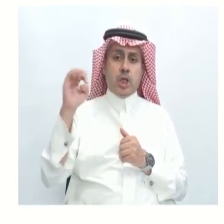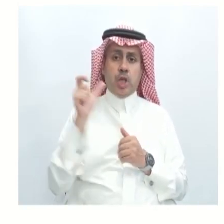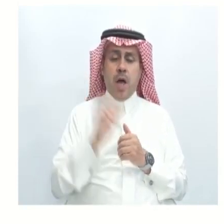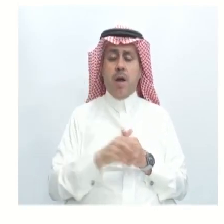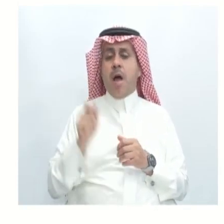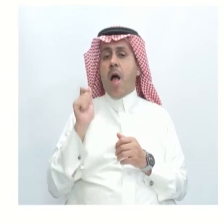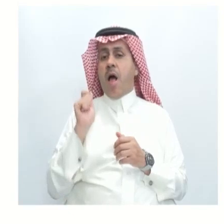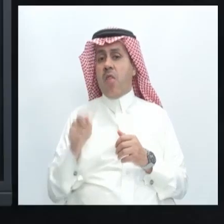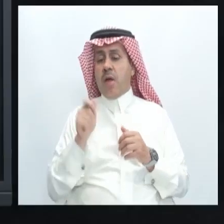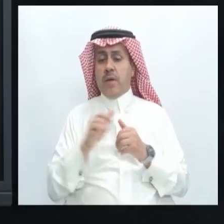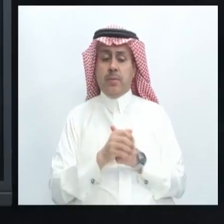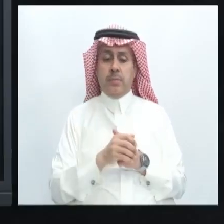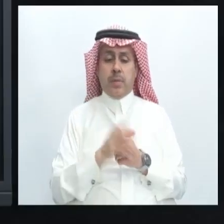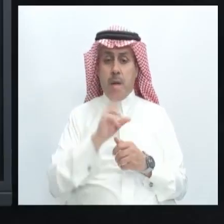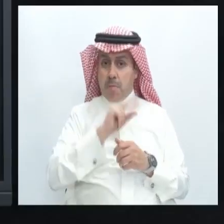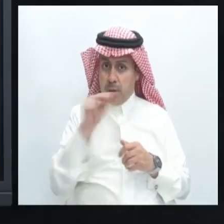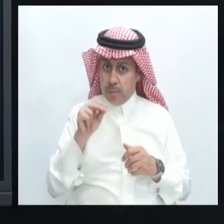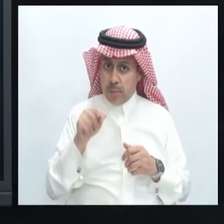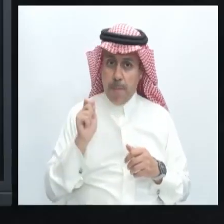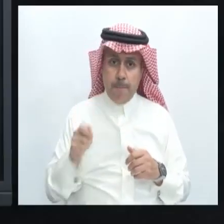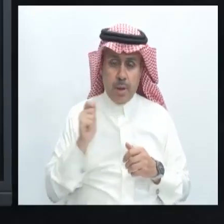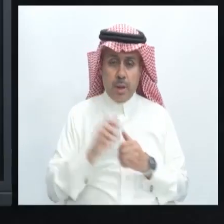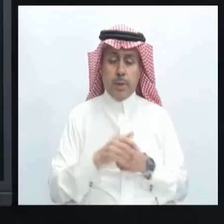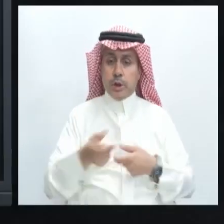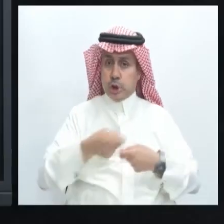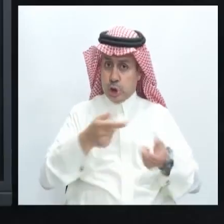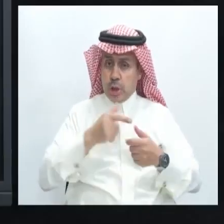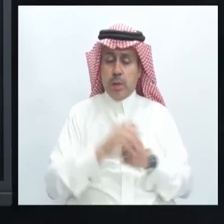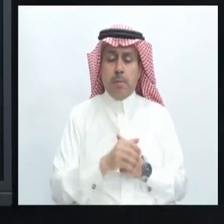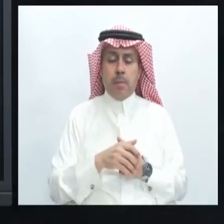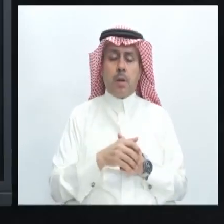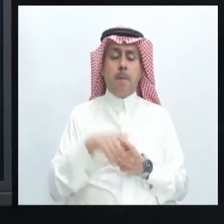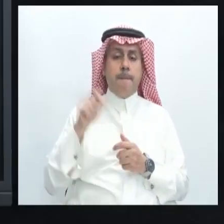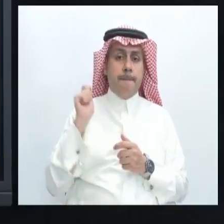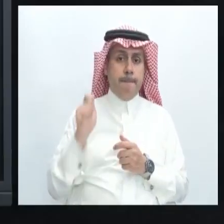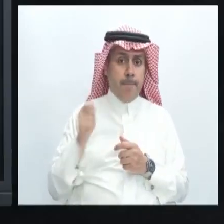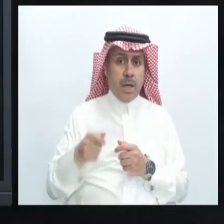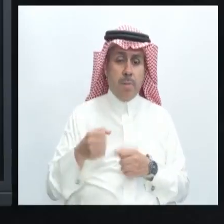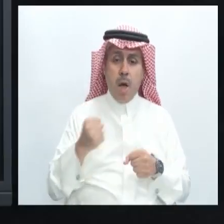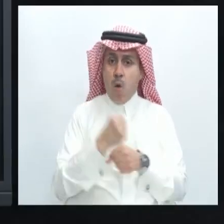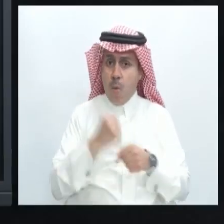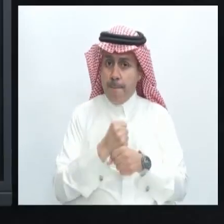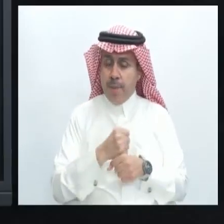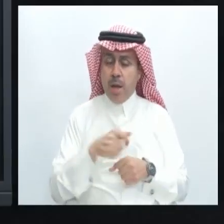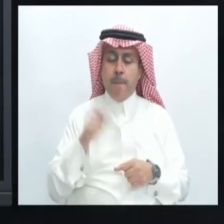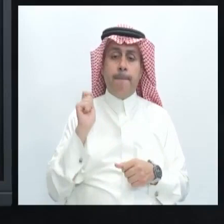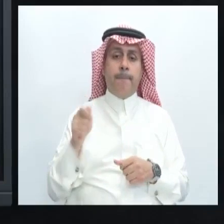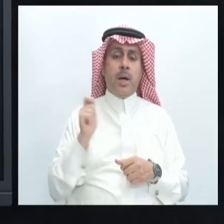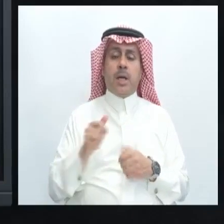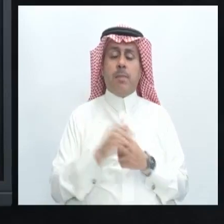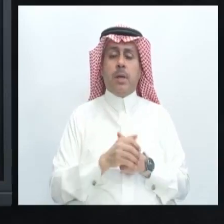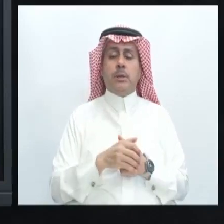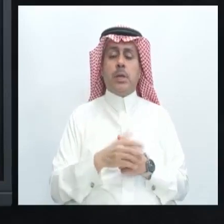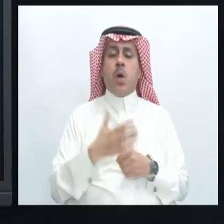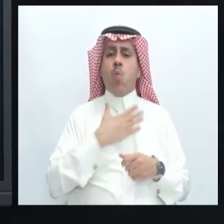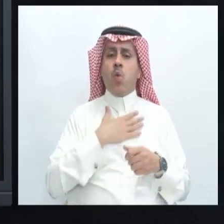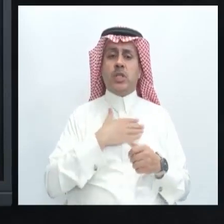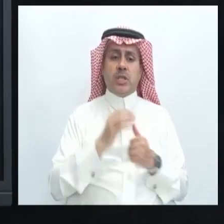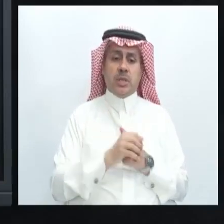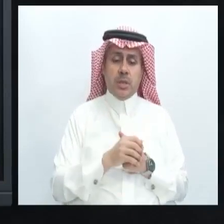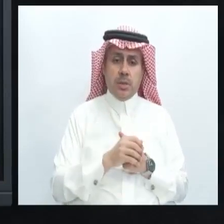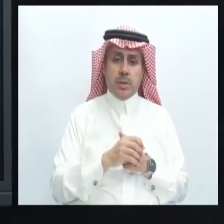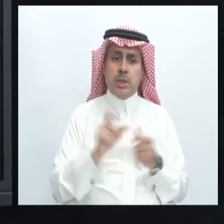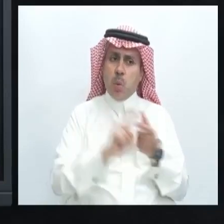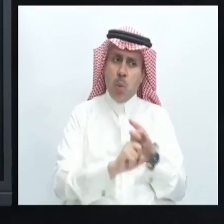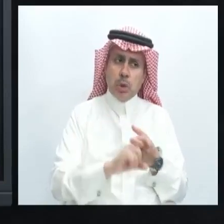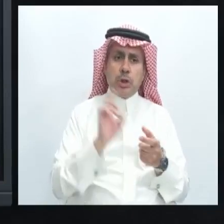امثله المحاكم محكمه التجاريه ومحكمه العماليه ومحكمه الاحوال الشخصيه وايضا